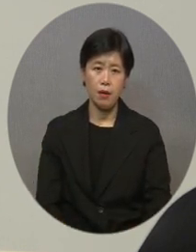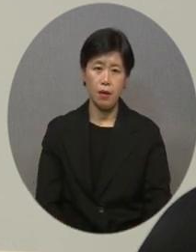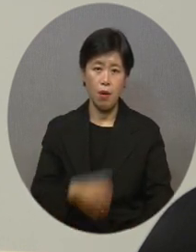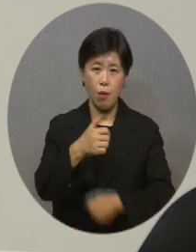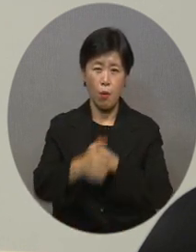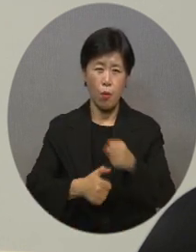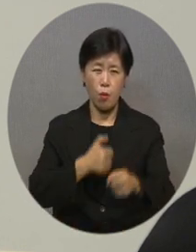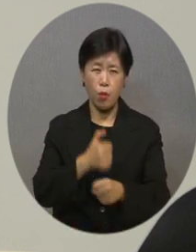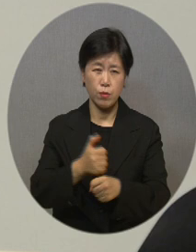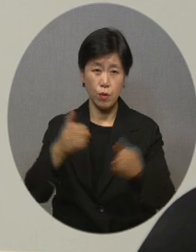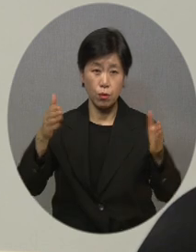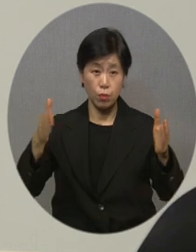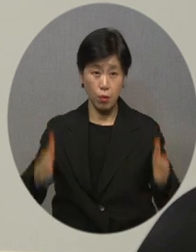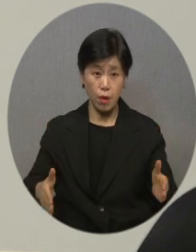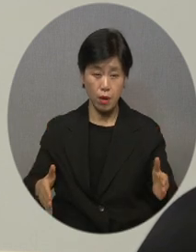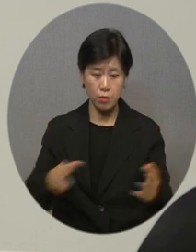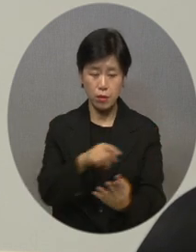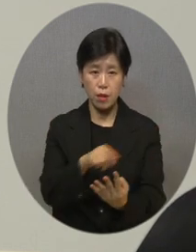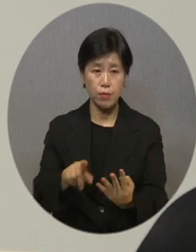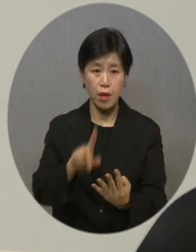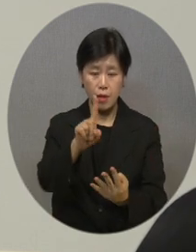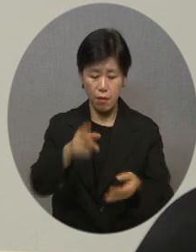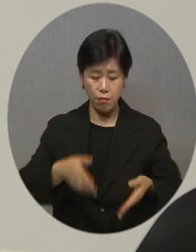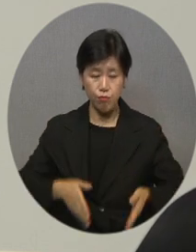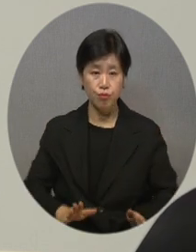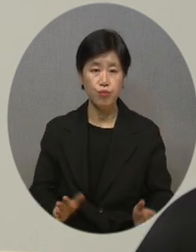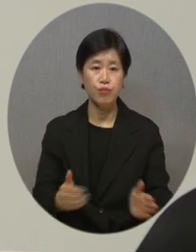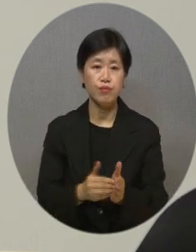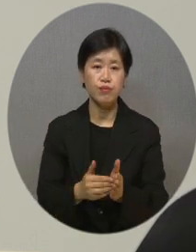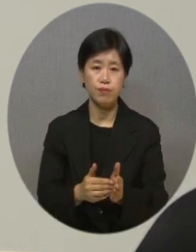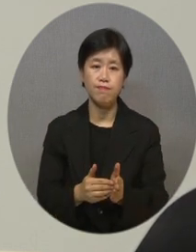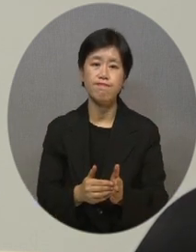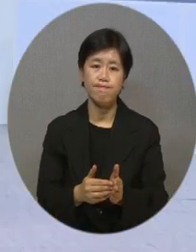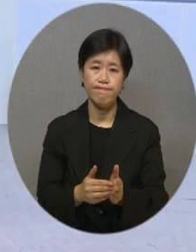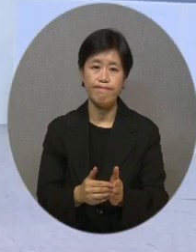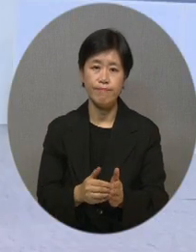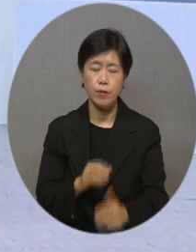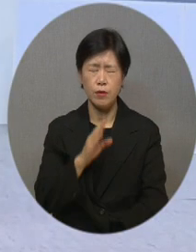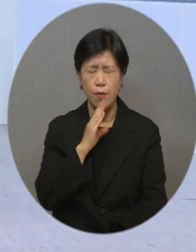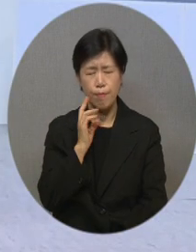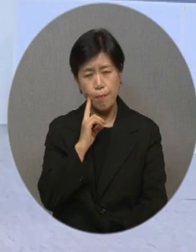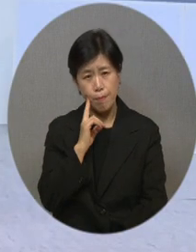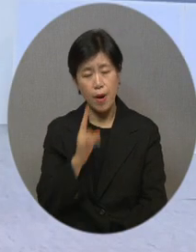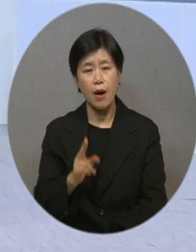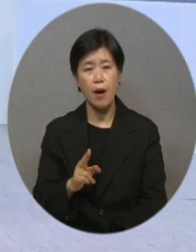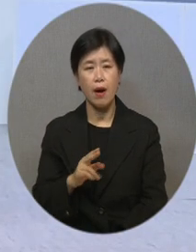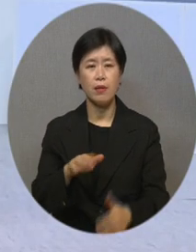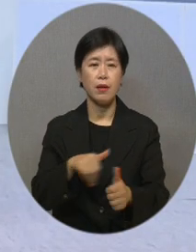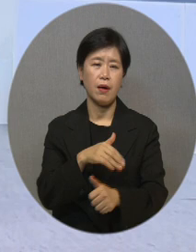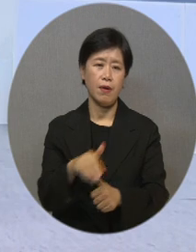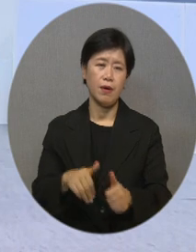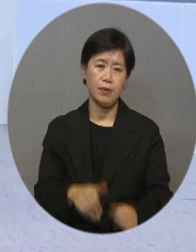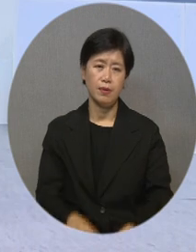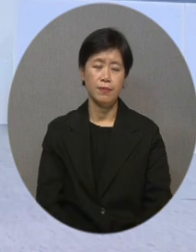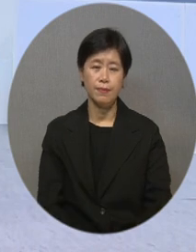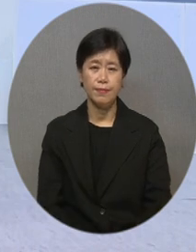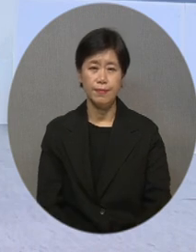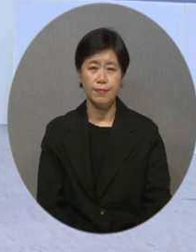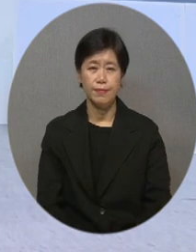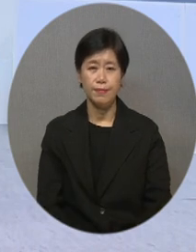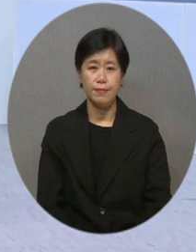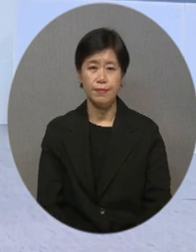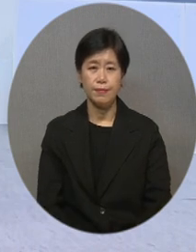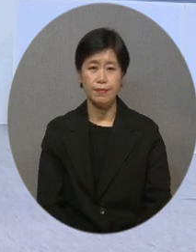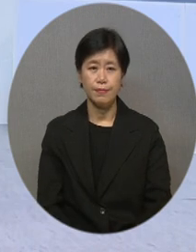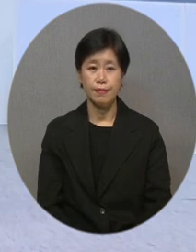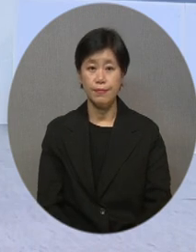만에 4분의 1로 줄게 돼 있는 이런 아주 그 심각한 처지에 있다는 그런 상태입니다.